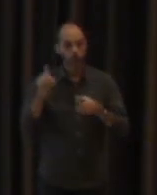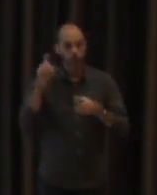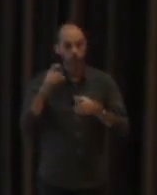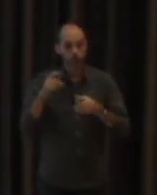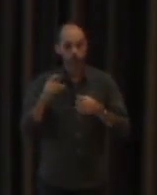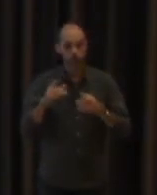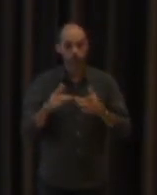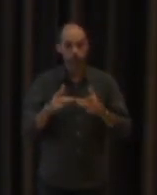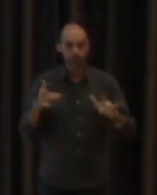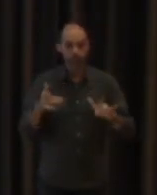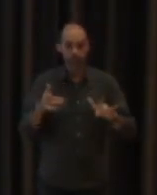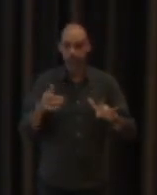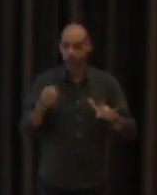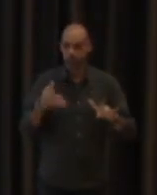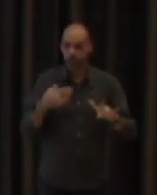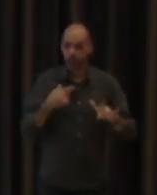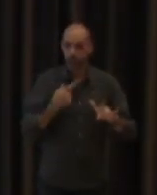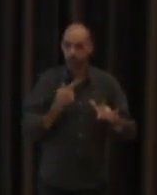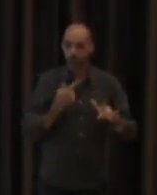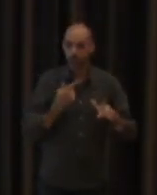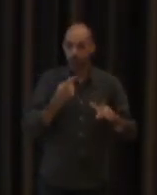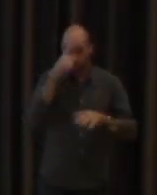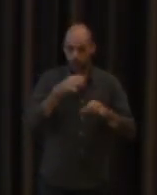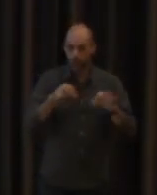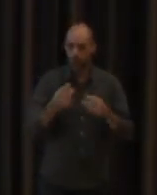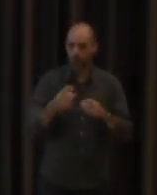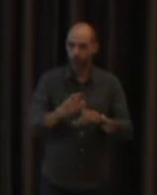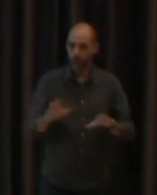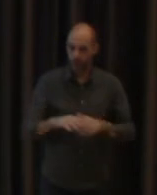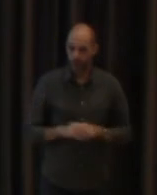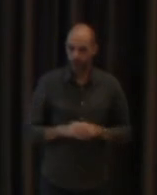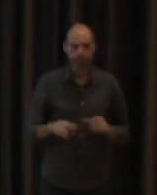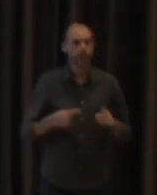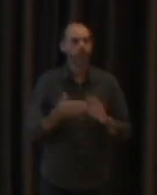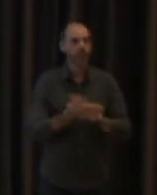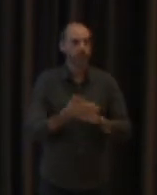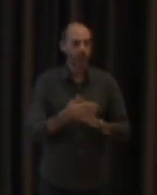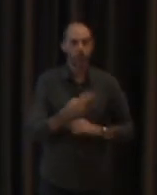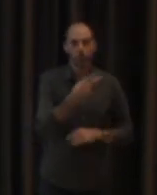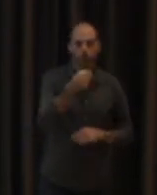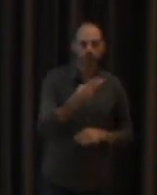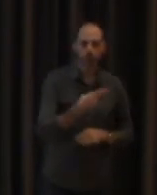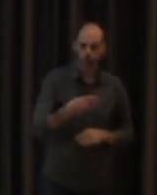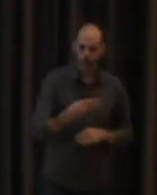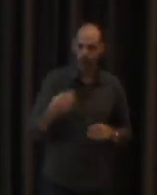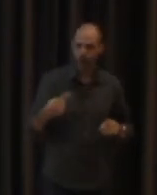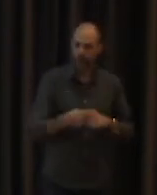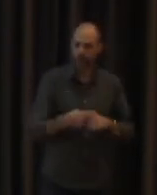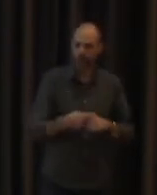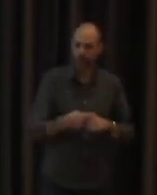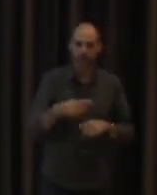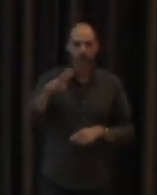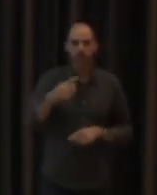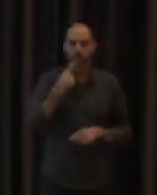no necessita cap pronom aquí. També parlarem del contrast entre 2A i 2B. Podem dir en català